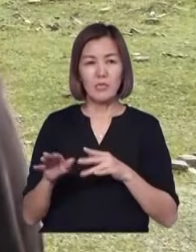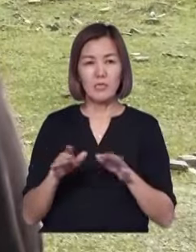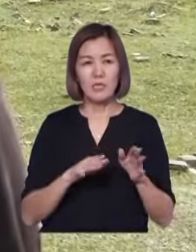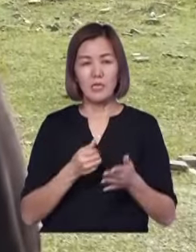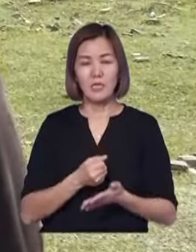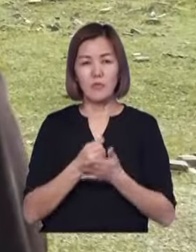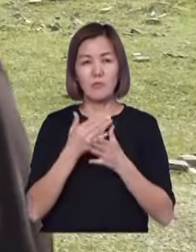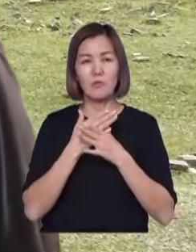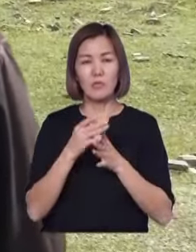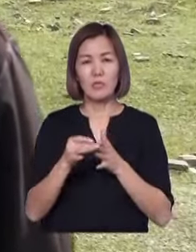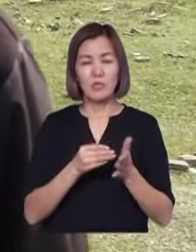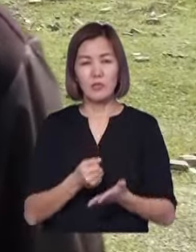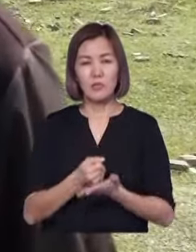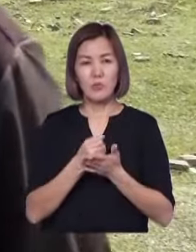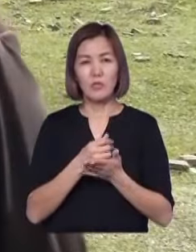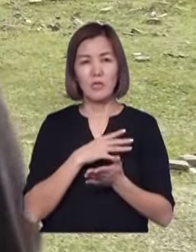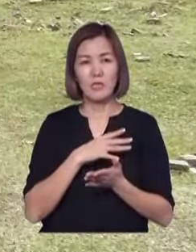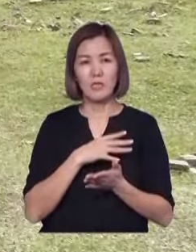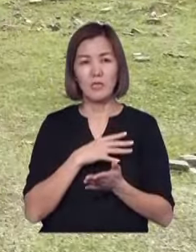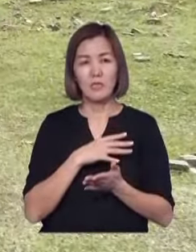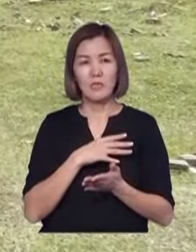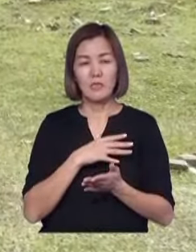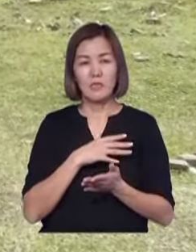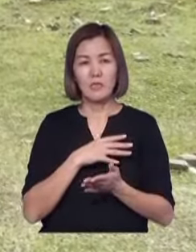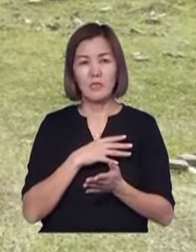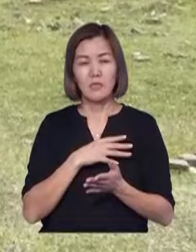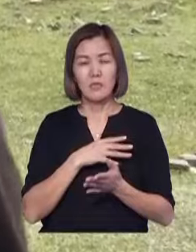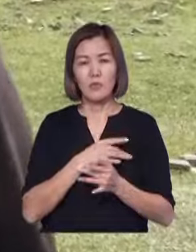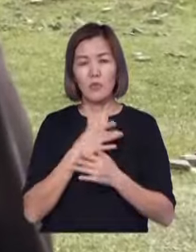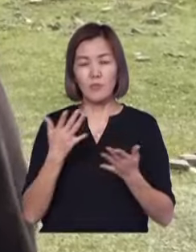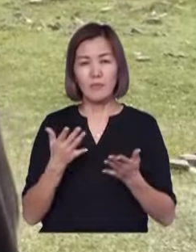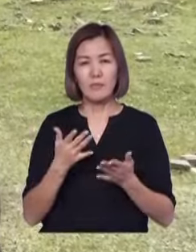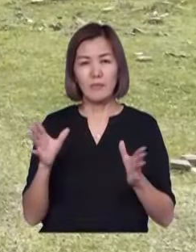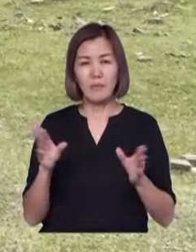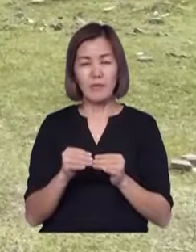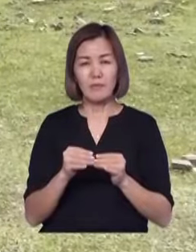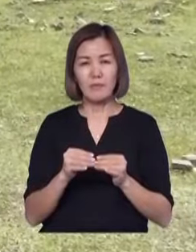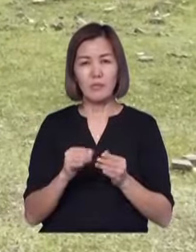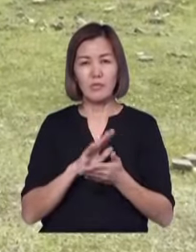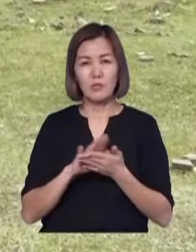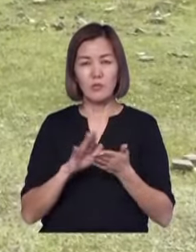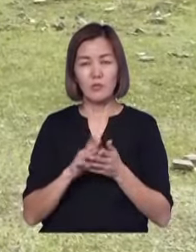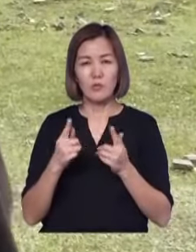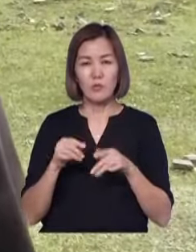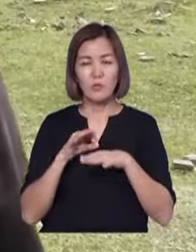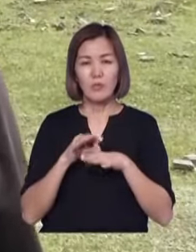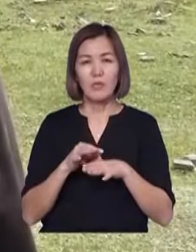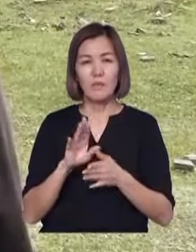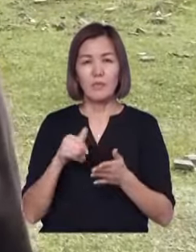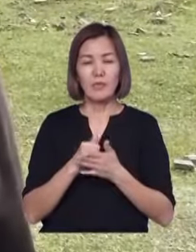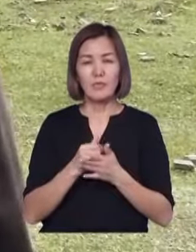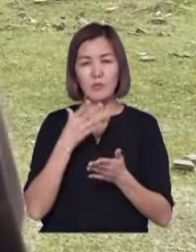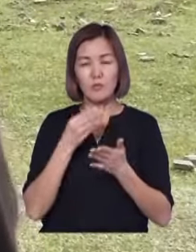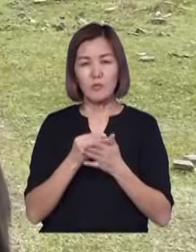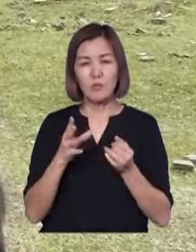демеушілер бірден қолдады. Сай Ахмат, Леруа Мерлен, рестораторлар клубы, бәріміз осында біргеміз. Ең бастысы, біз өз еліміздің